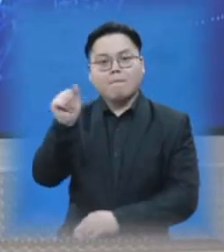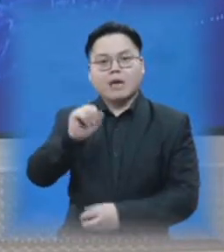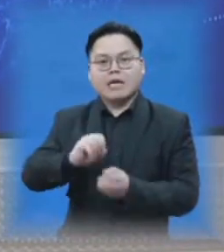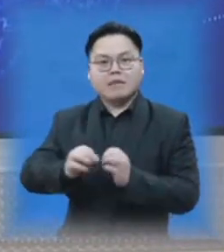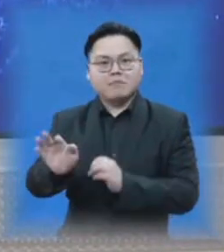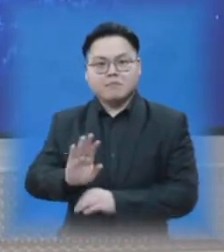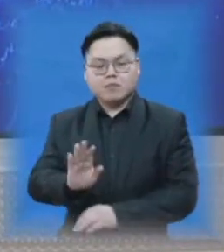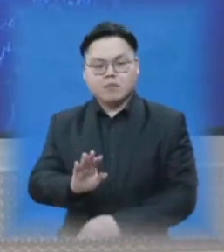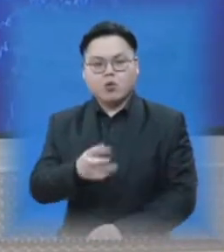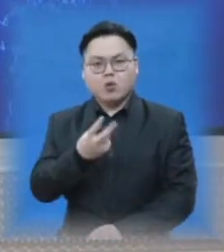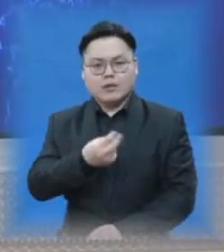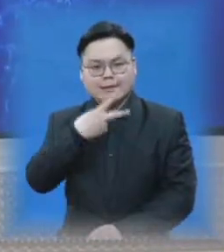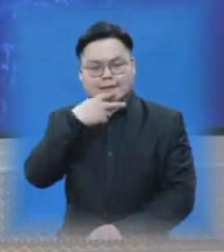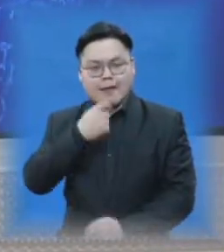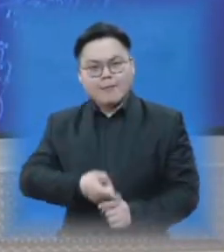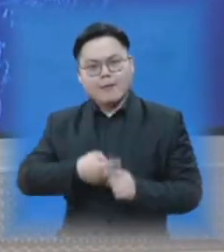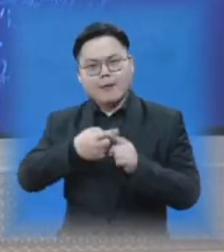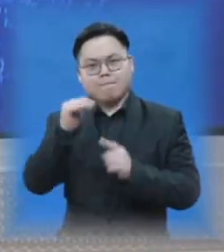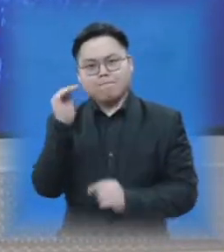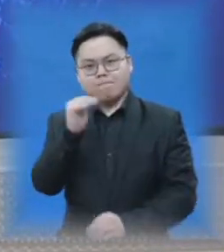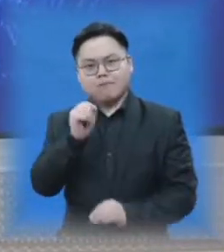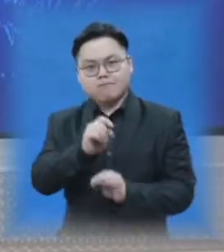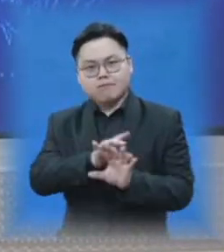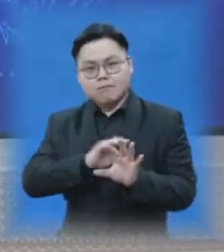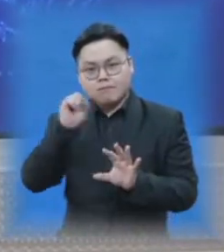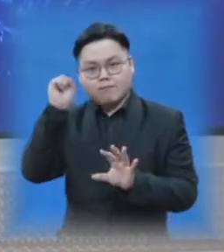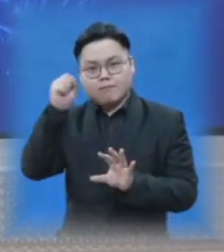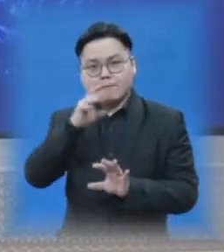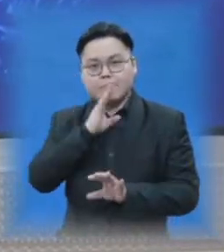Үндсэн цалингаа нэмүүлэх тэмцэл өрнөлтлээ.